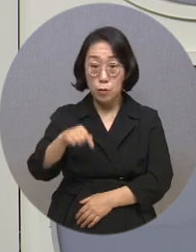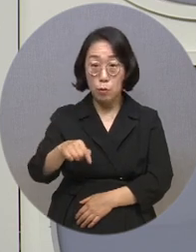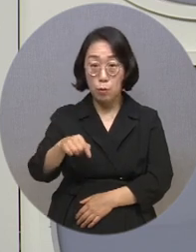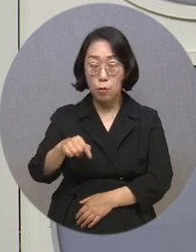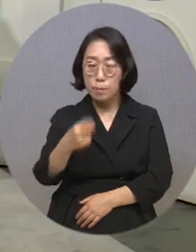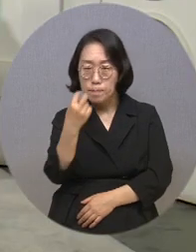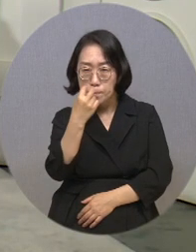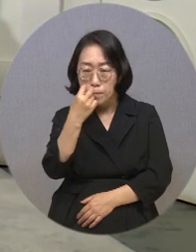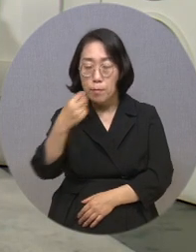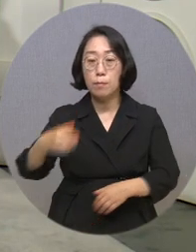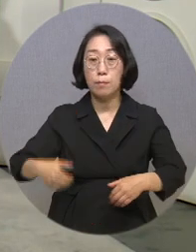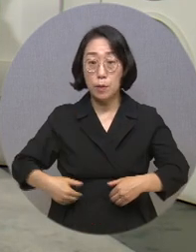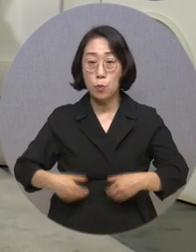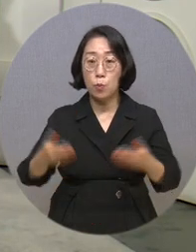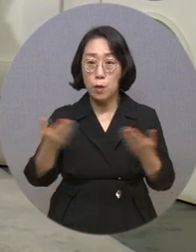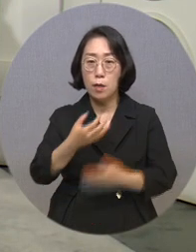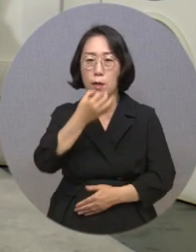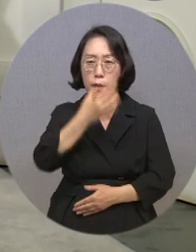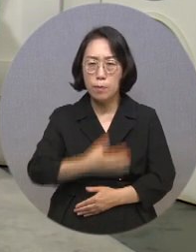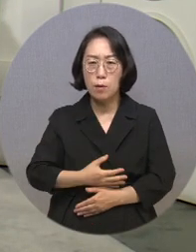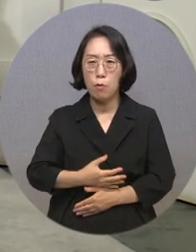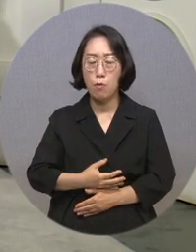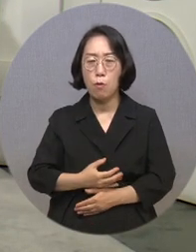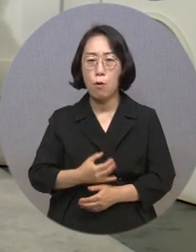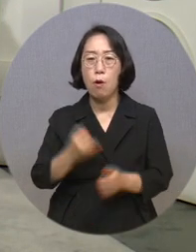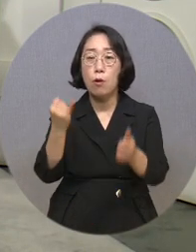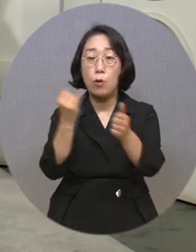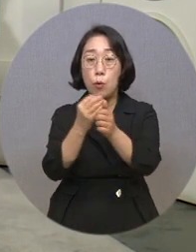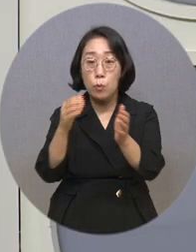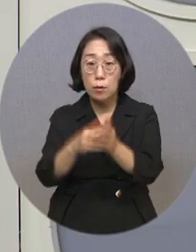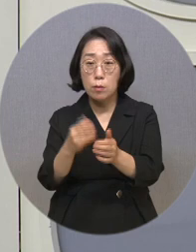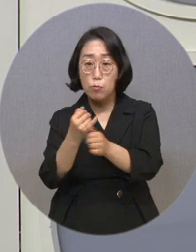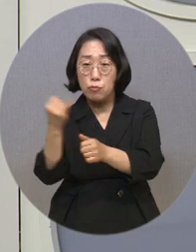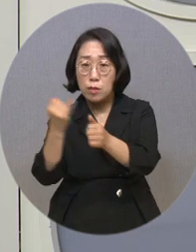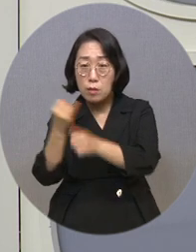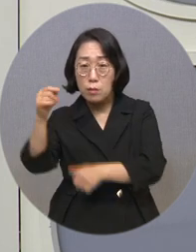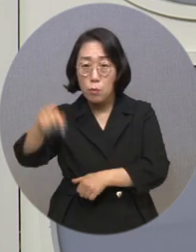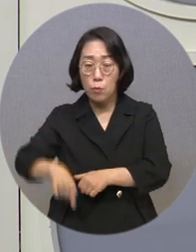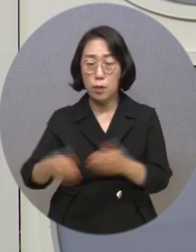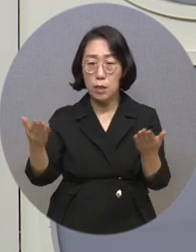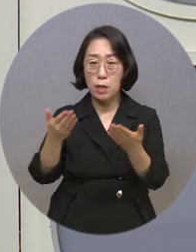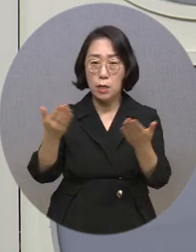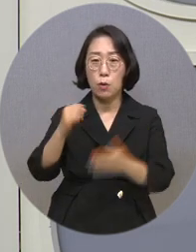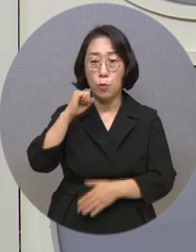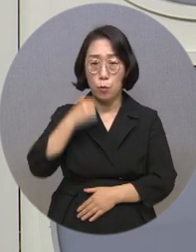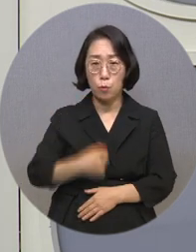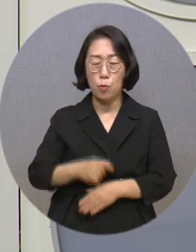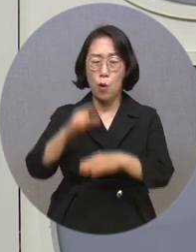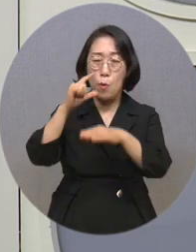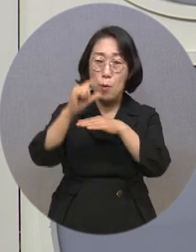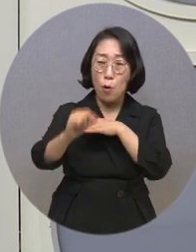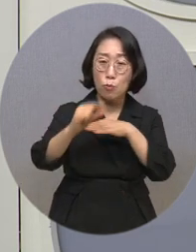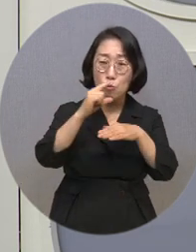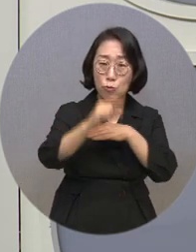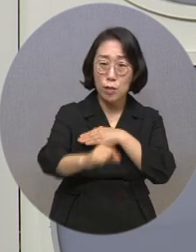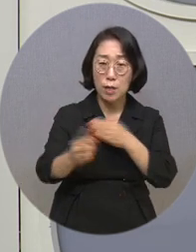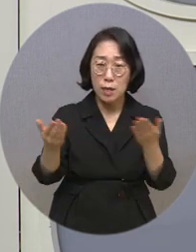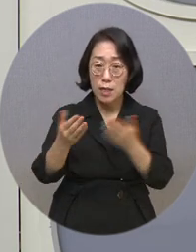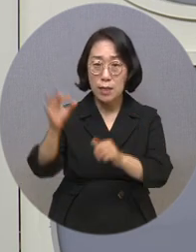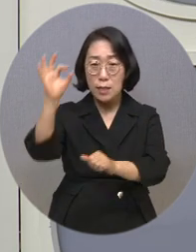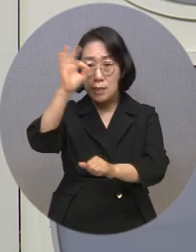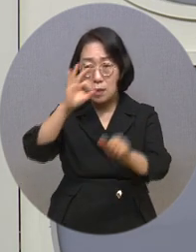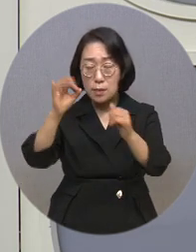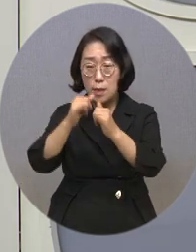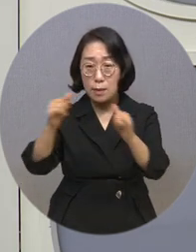해요. 그래서 특히 이제 변두리에 있는 시설은 더 직원 구하기가 힘드니까 언제